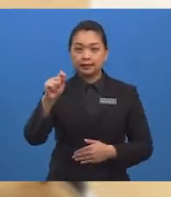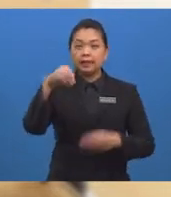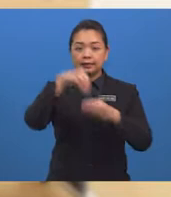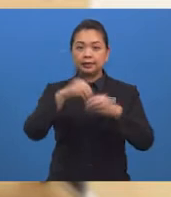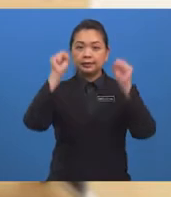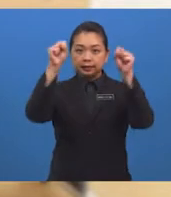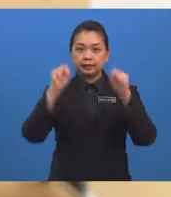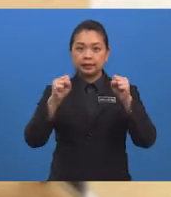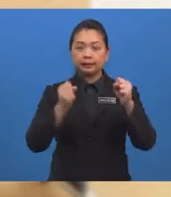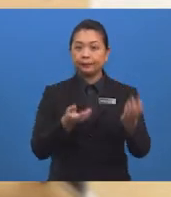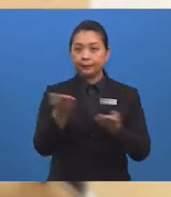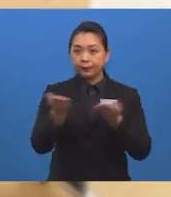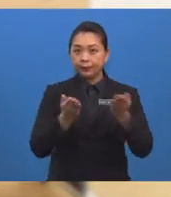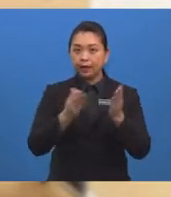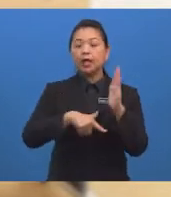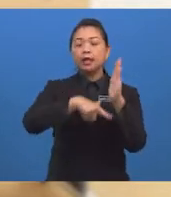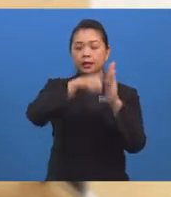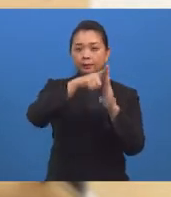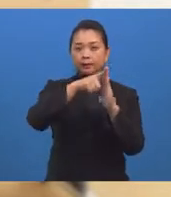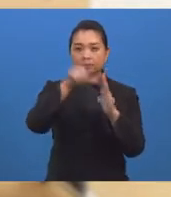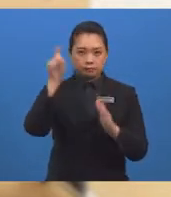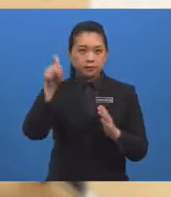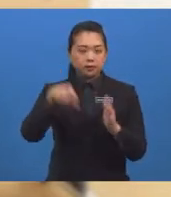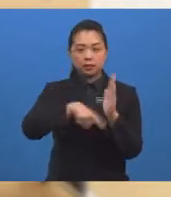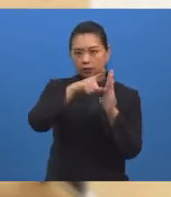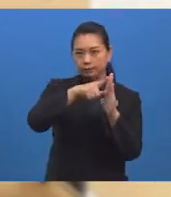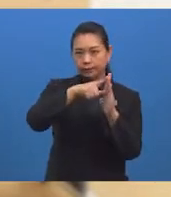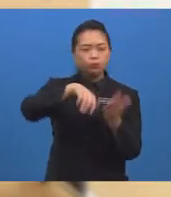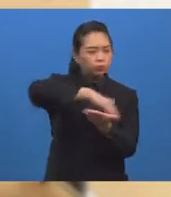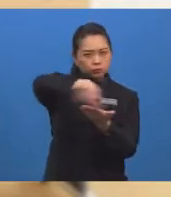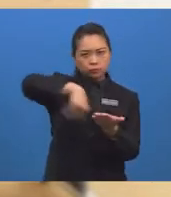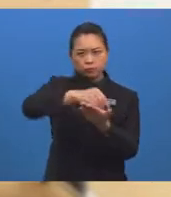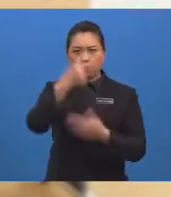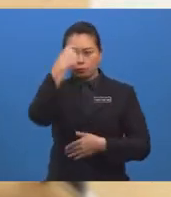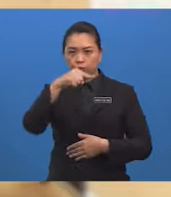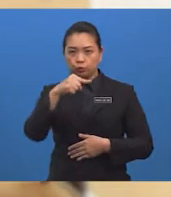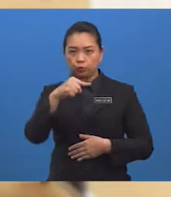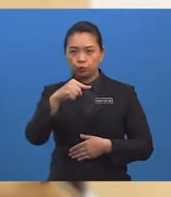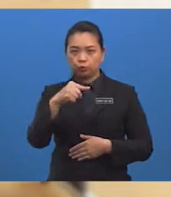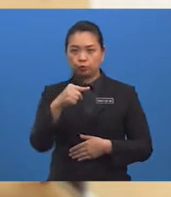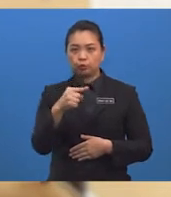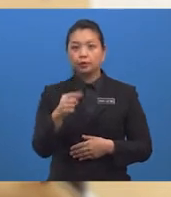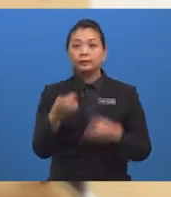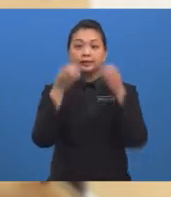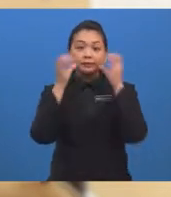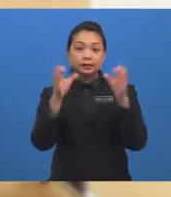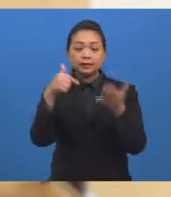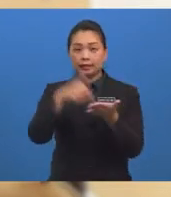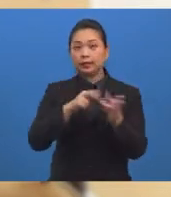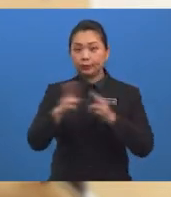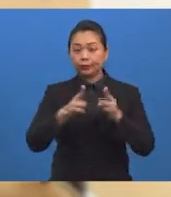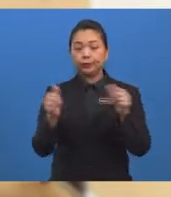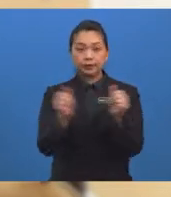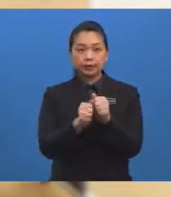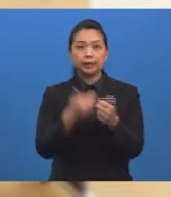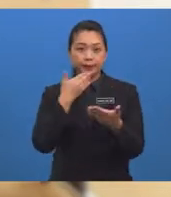sistem perkhidmatan perlu lebih menyeluruh bagi memantapkan lagi tadbir urus baik.